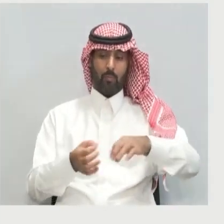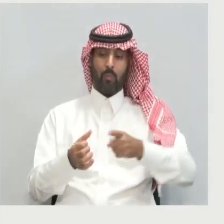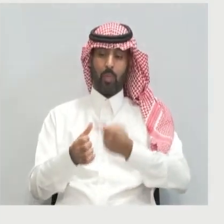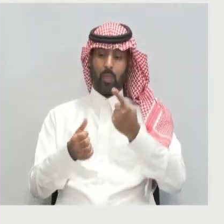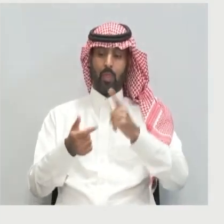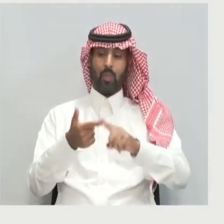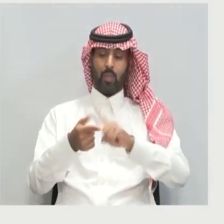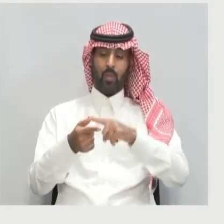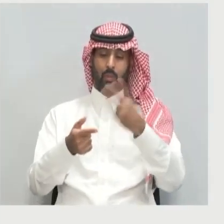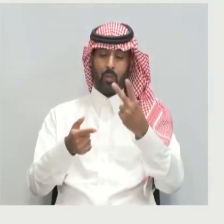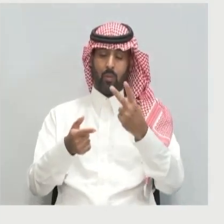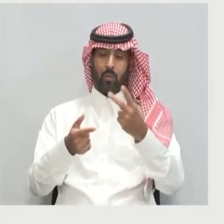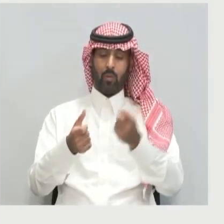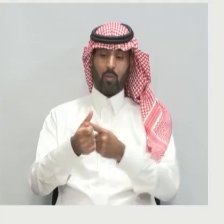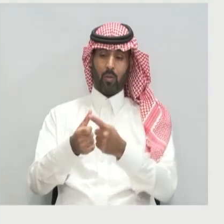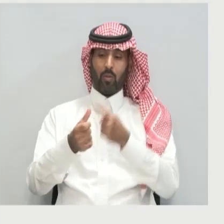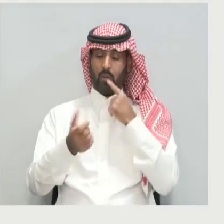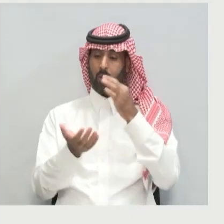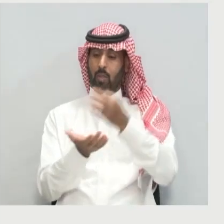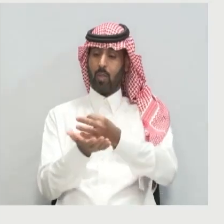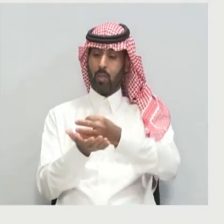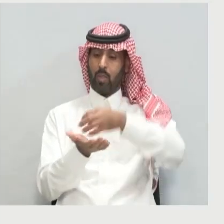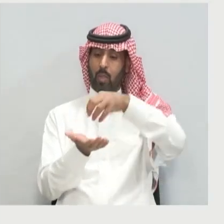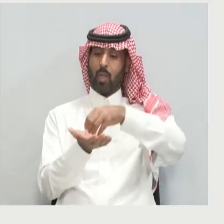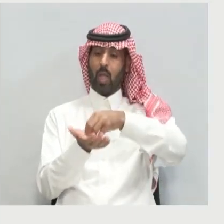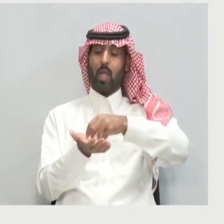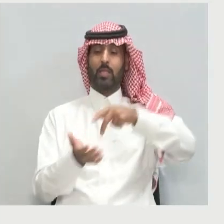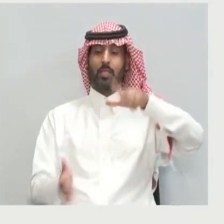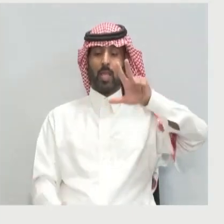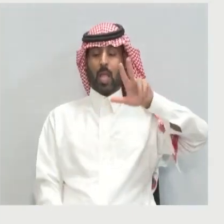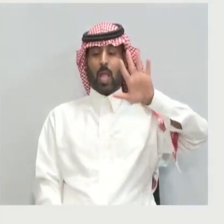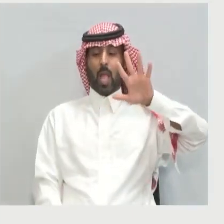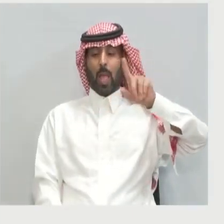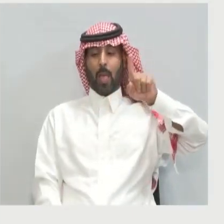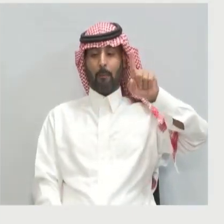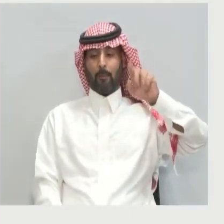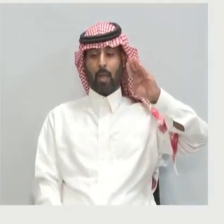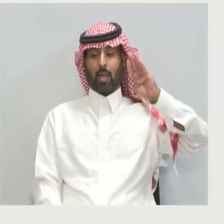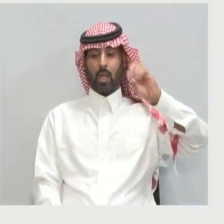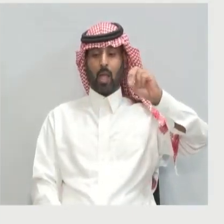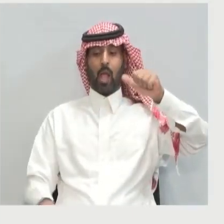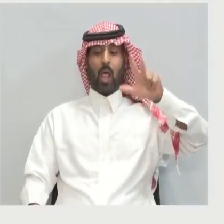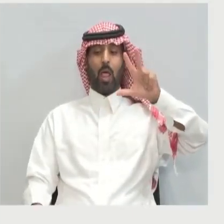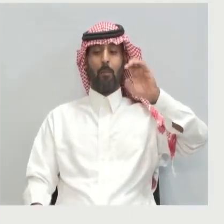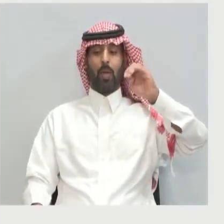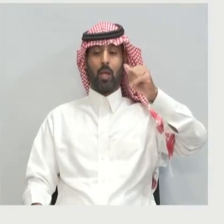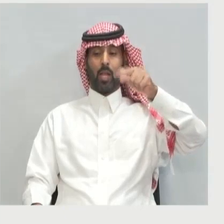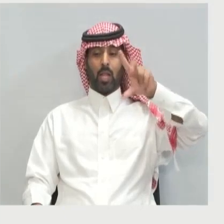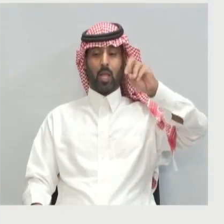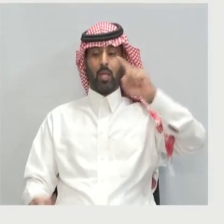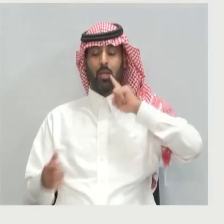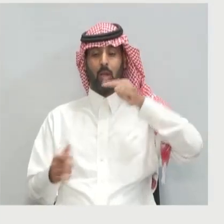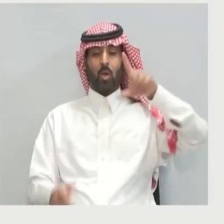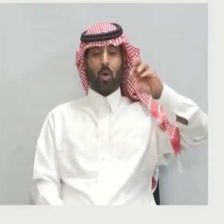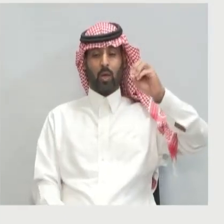قسمين اولا الشبكه المحليه يرمز لها ال اي ان هي لوكل ريال